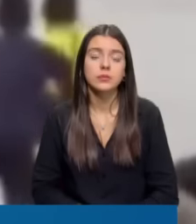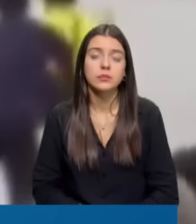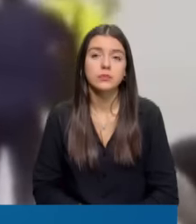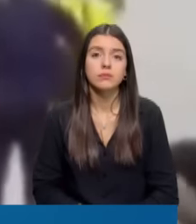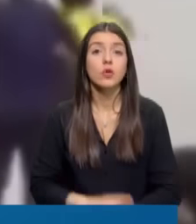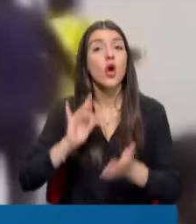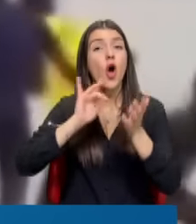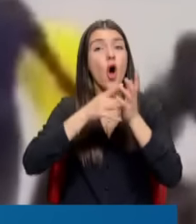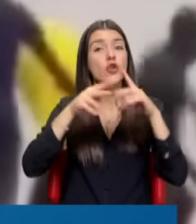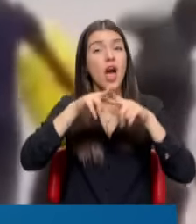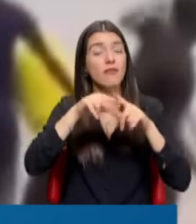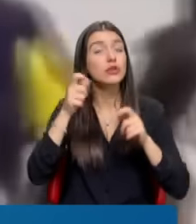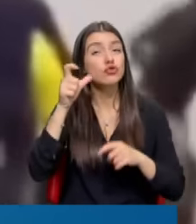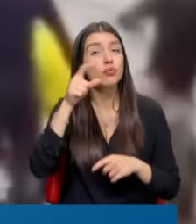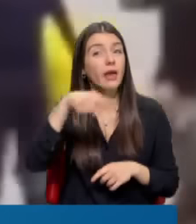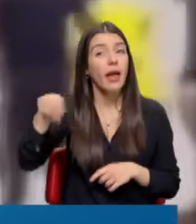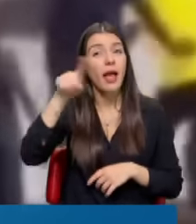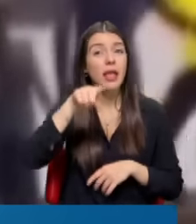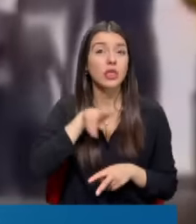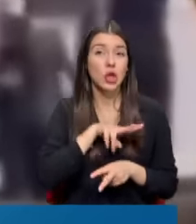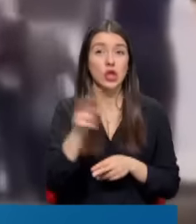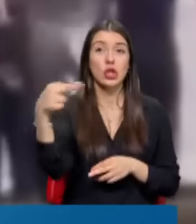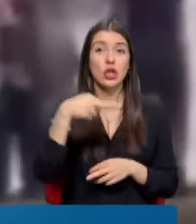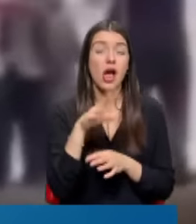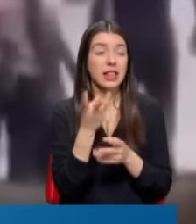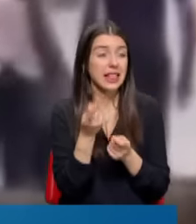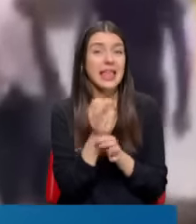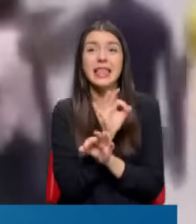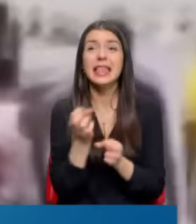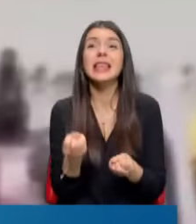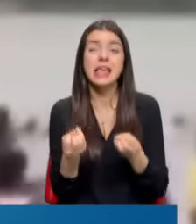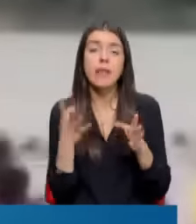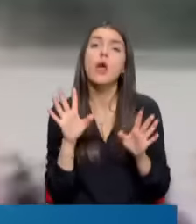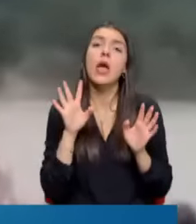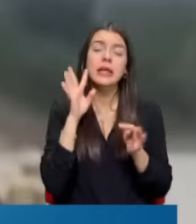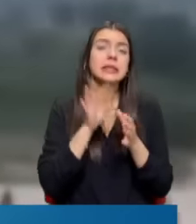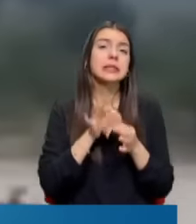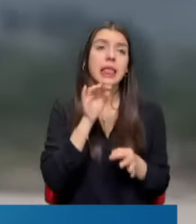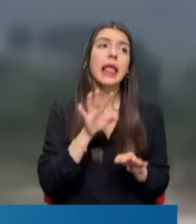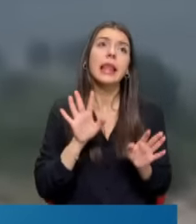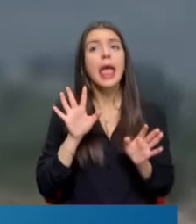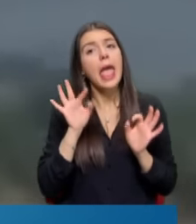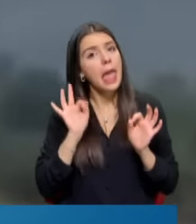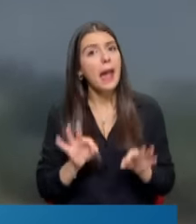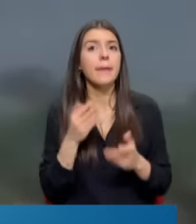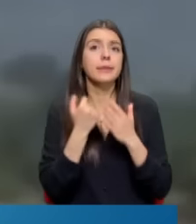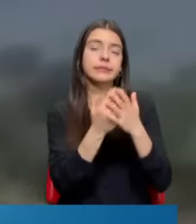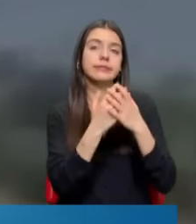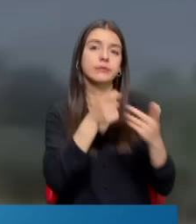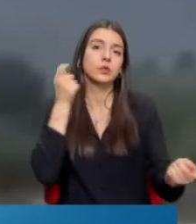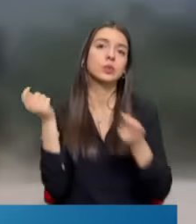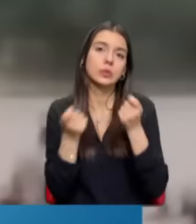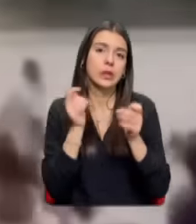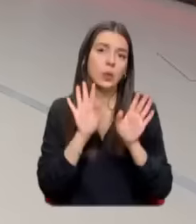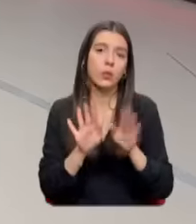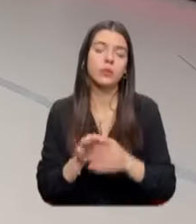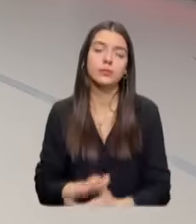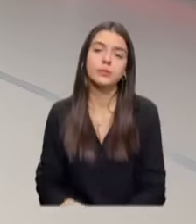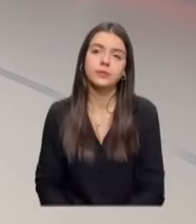Orta Afrika Cumhuriyeti'nde asfalt yollar yetersiz olduğu için halk genellikle nehir ve göllerden ulaşım sağlıyor.